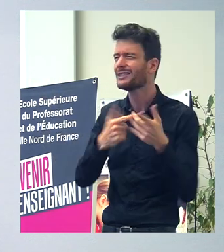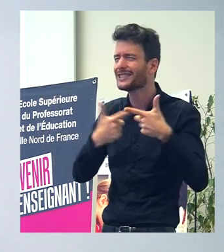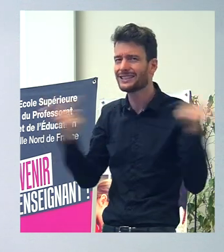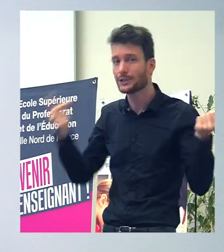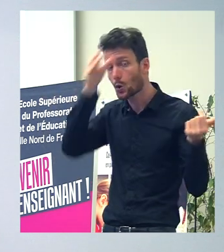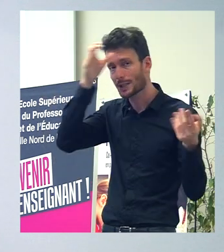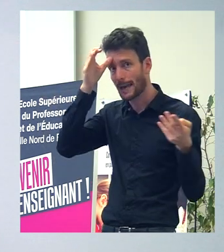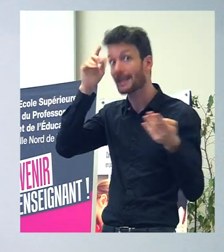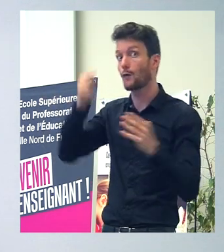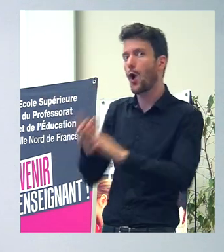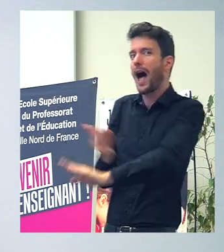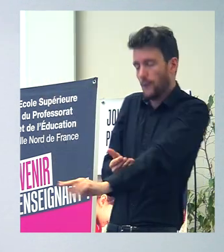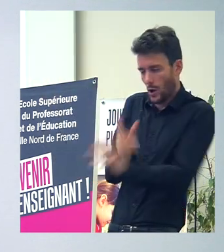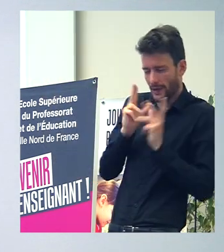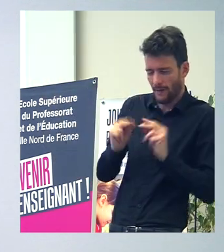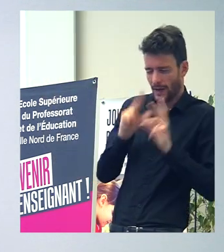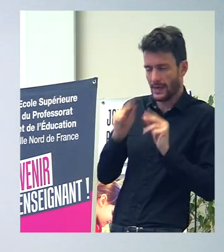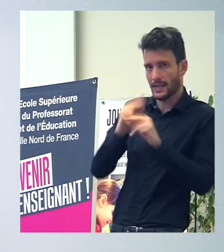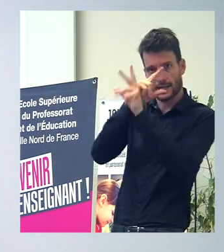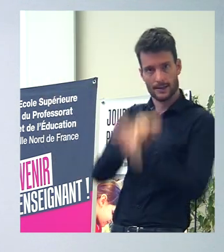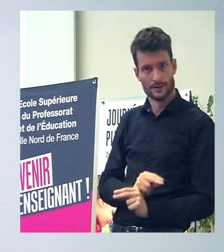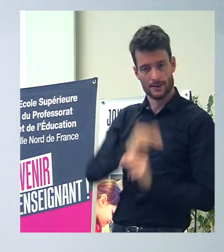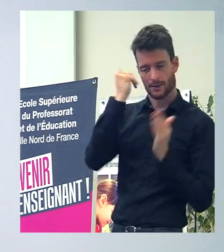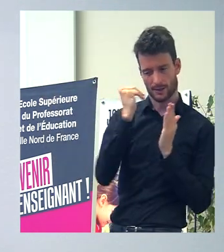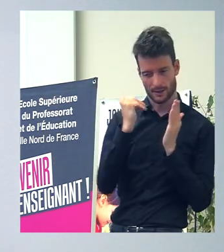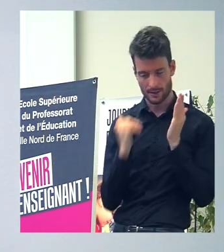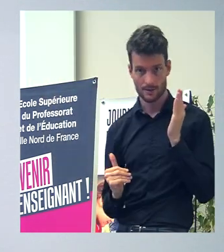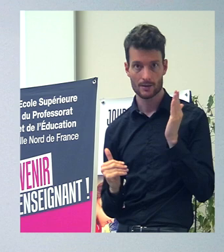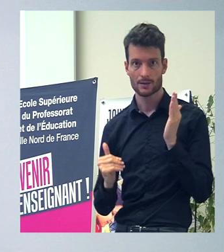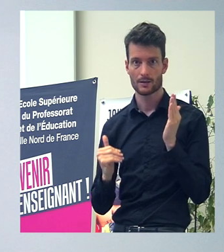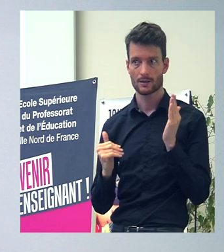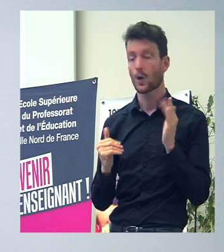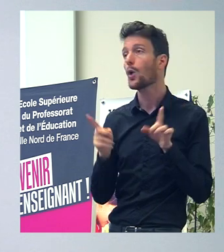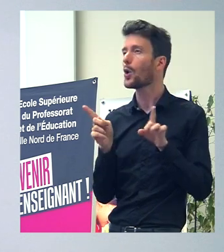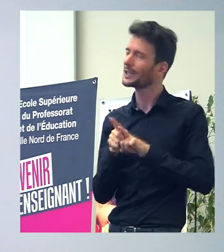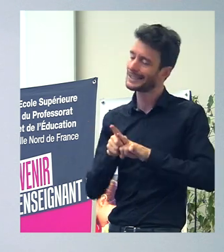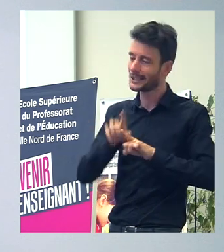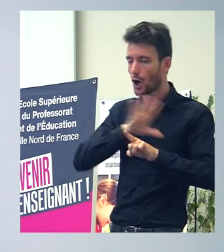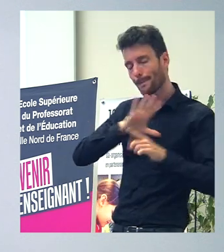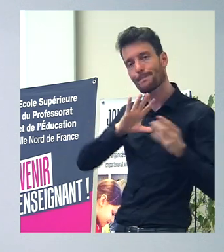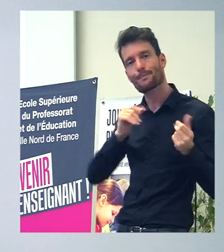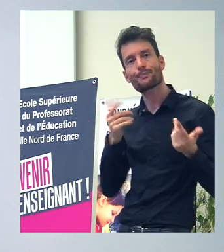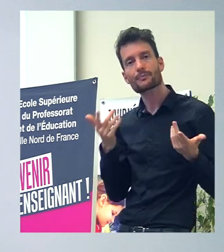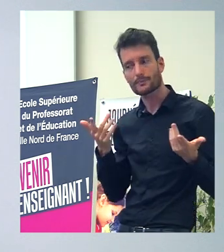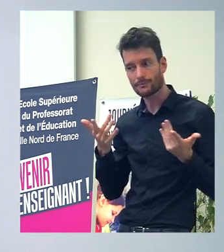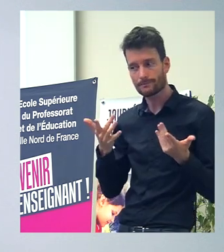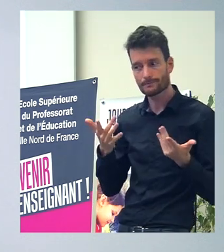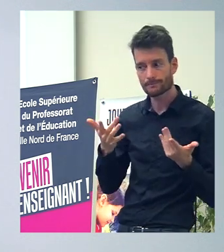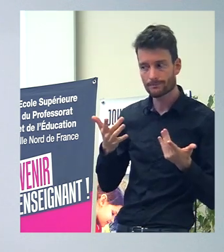Donc il faut définir au départ les concepts et puis les mettre en musique, je dirais, c'est-à-dire mettre à